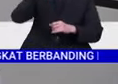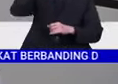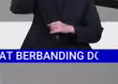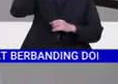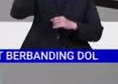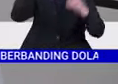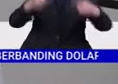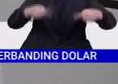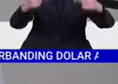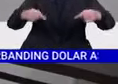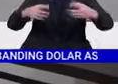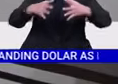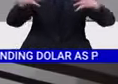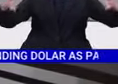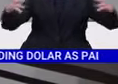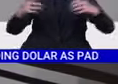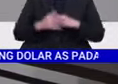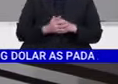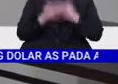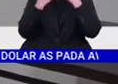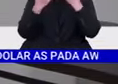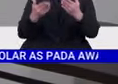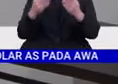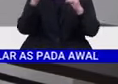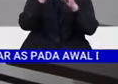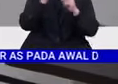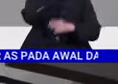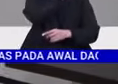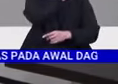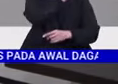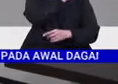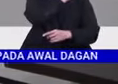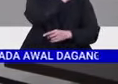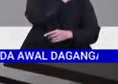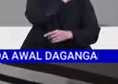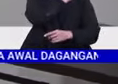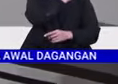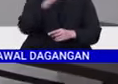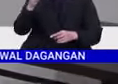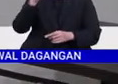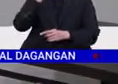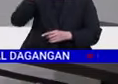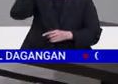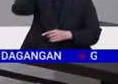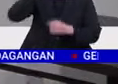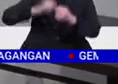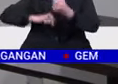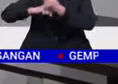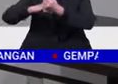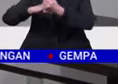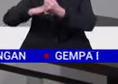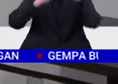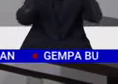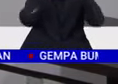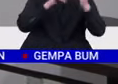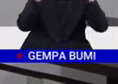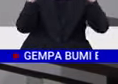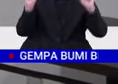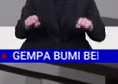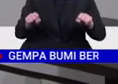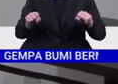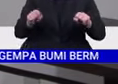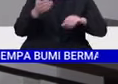kejuaraan-kejuaraan yang besarlah Terimakasih kepada account sama ibu-bapak punya support Saya harap dapat